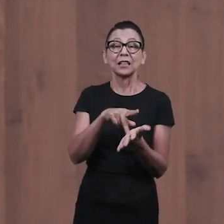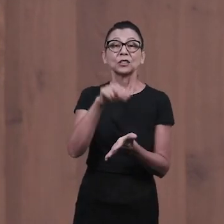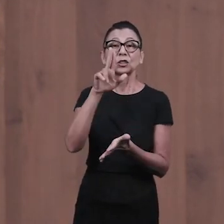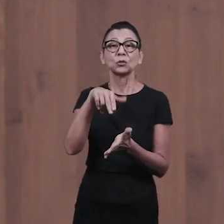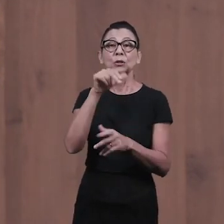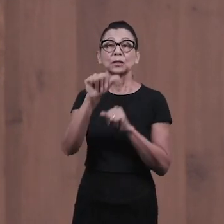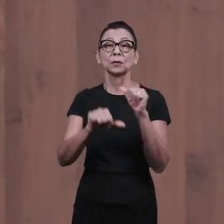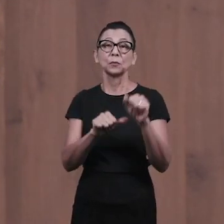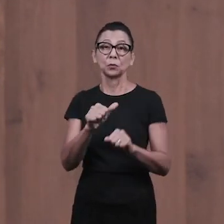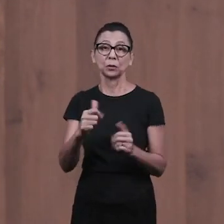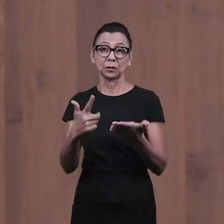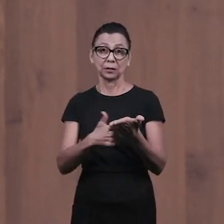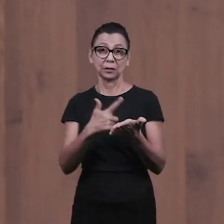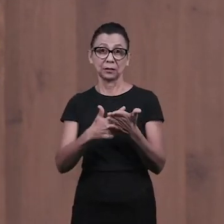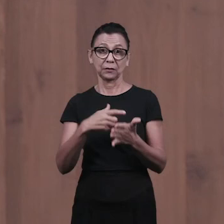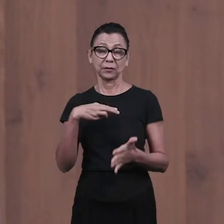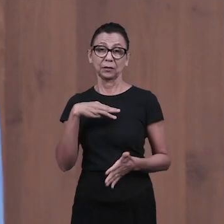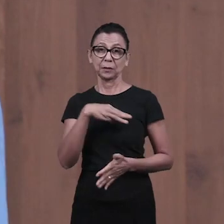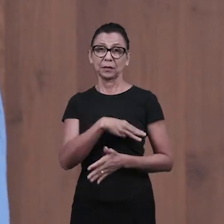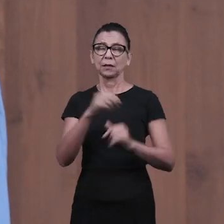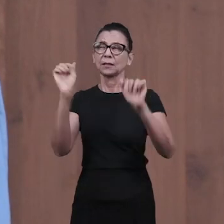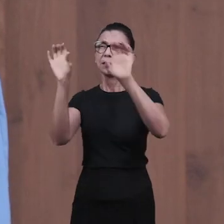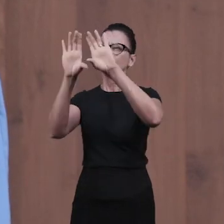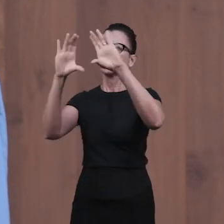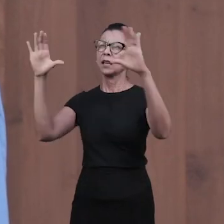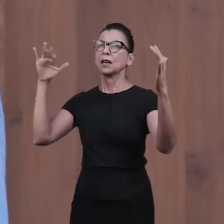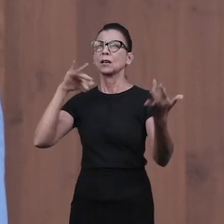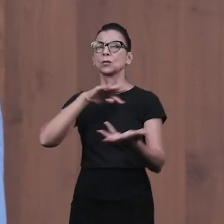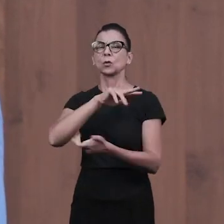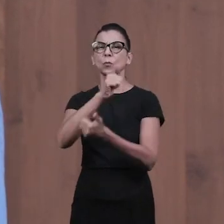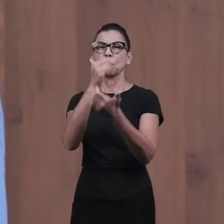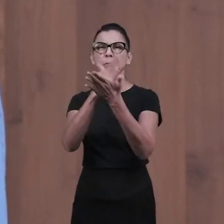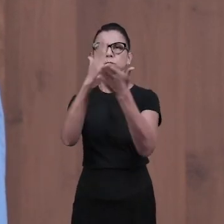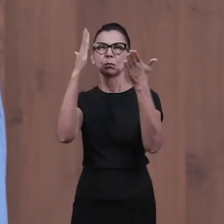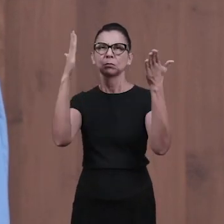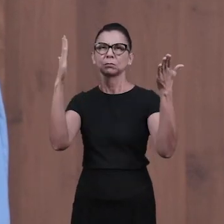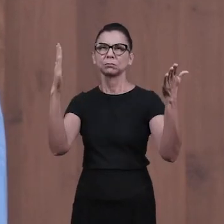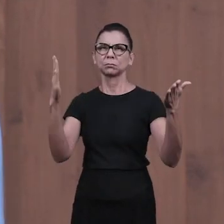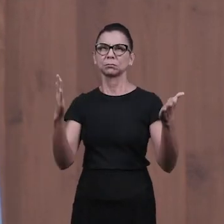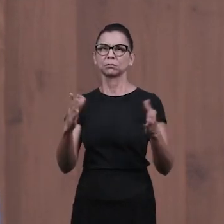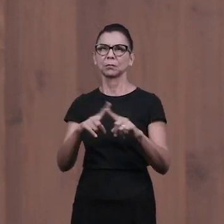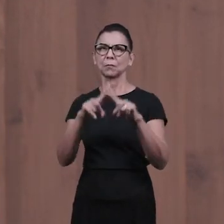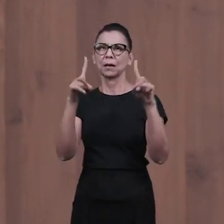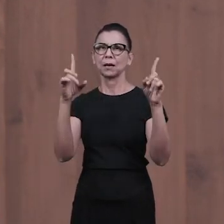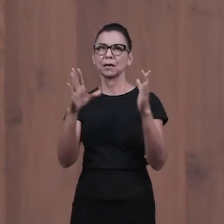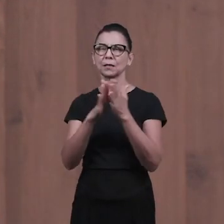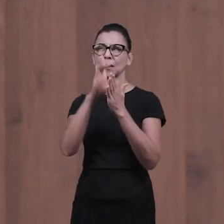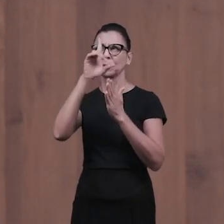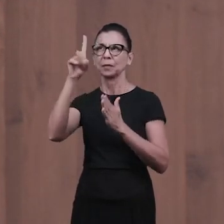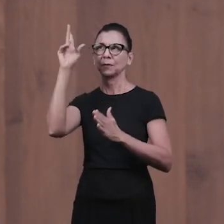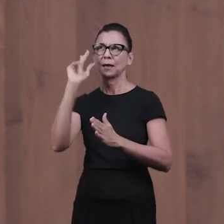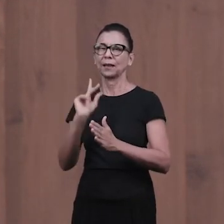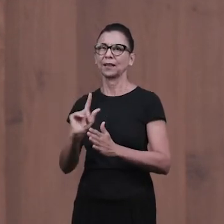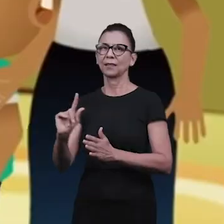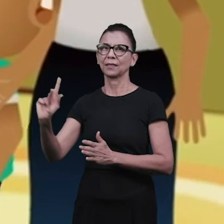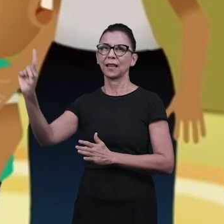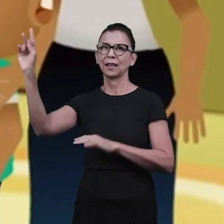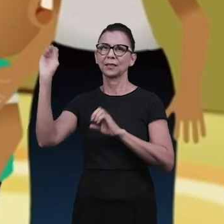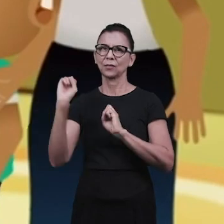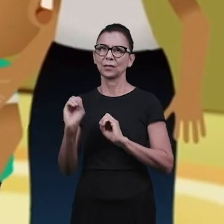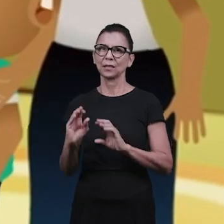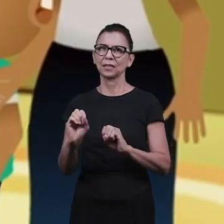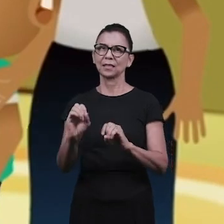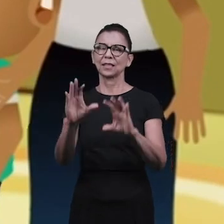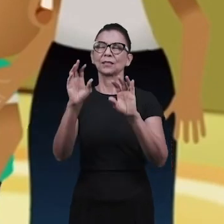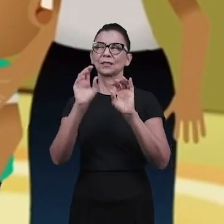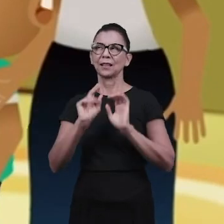est écrit, les cieux et la terre passeront, mais la parole de Dieu, elle ne passera jamais. Le Seigneur aujourd'hui, donc, il